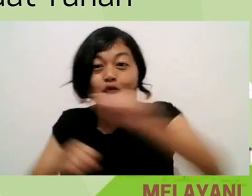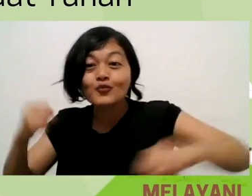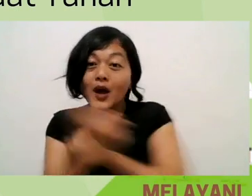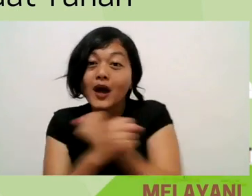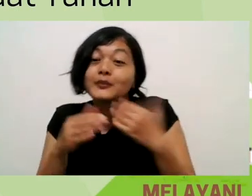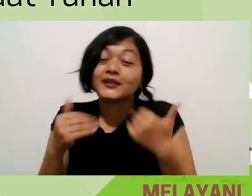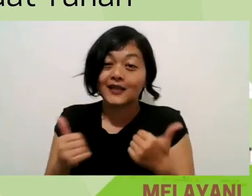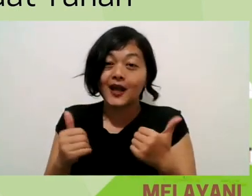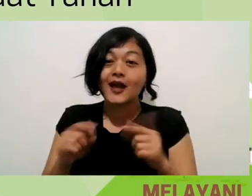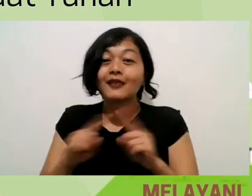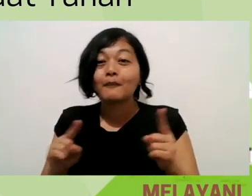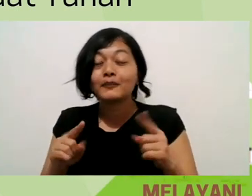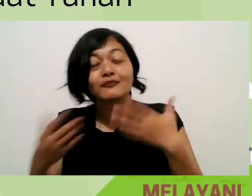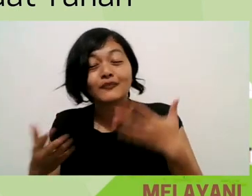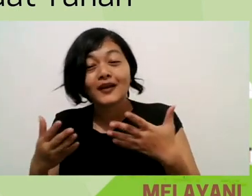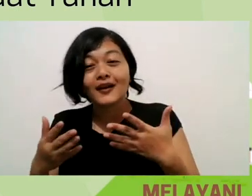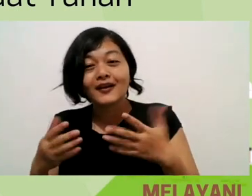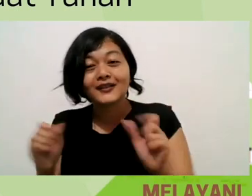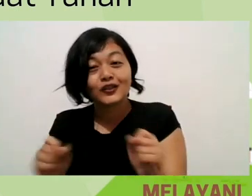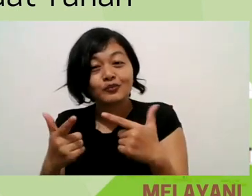lagi melakukan